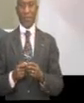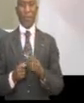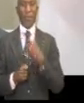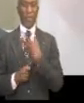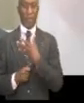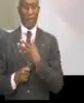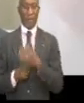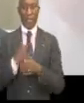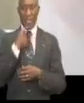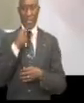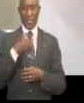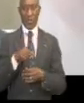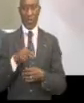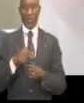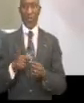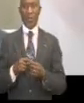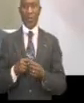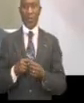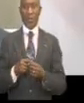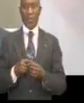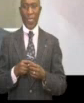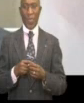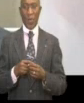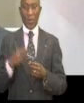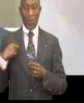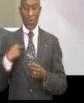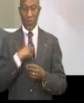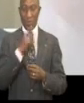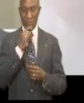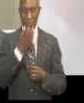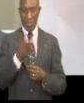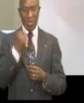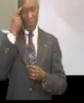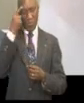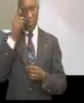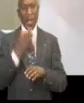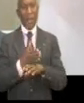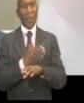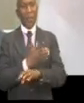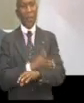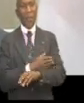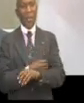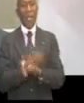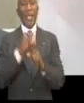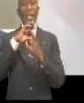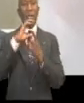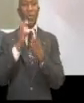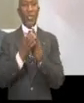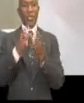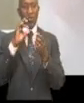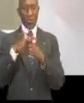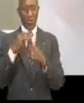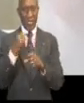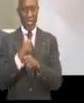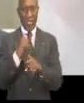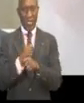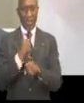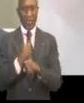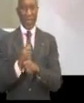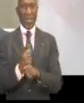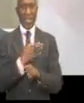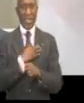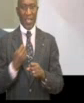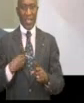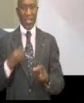individus. Améliorer les conditions de travail dans ce domaine et fournir des